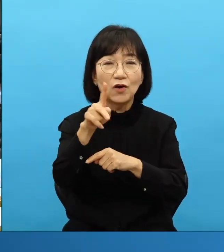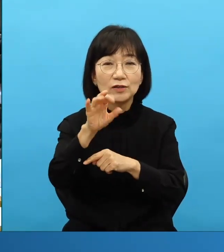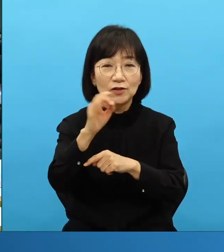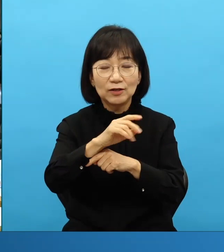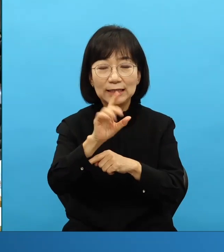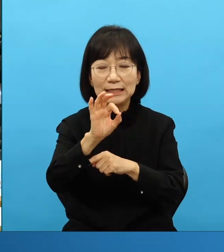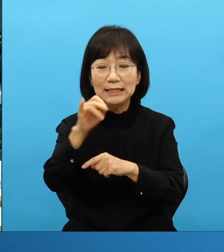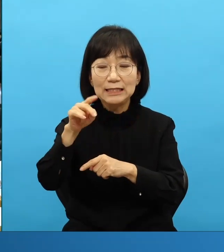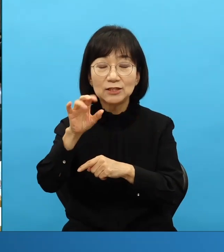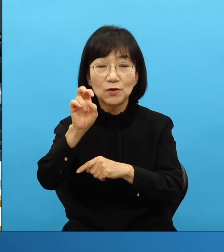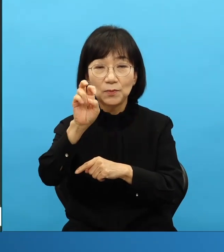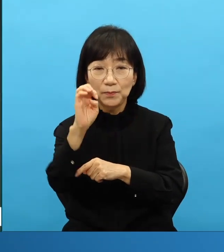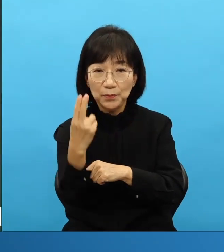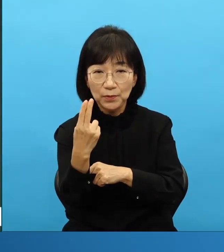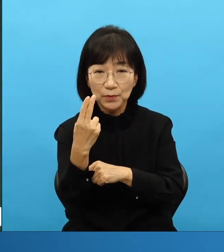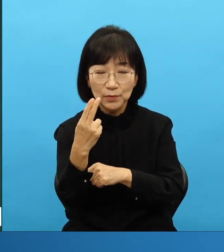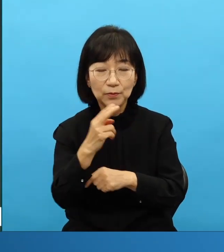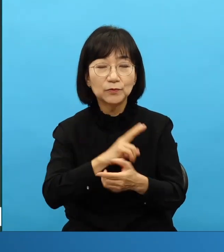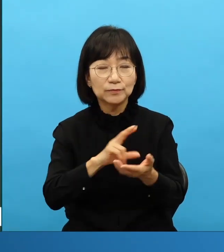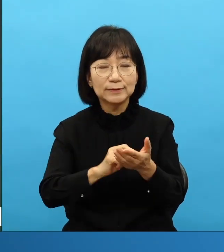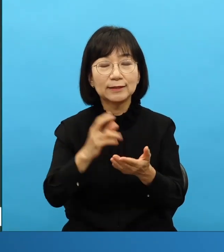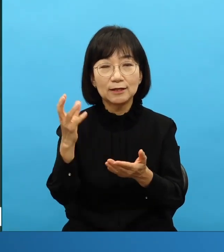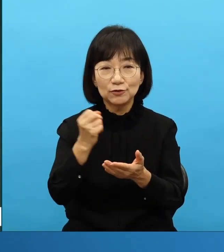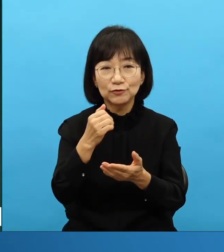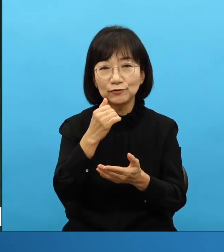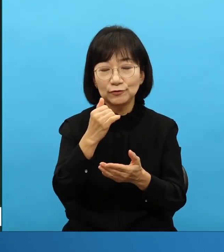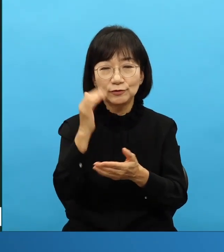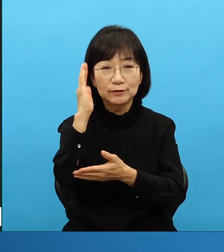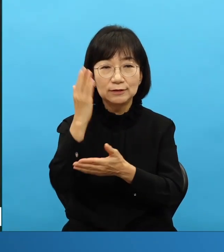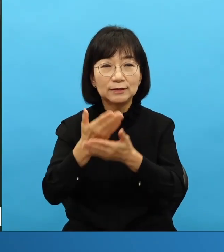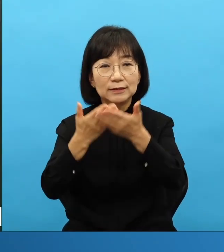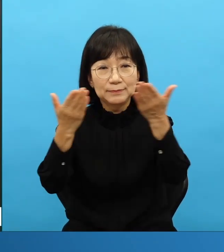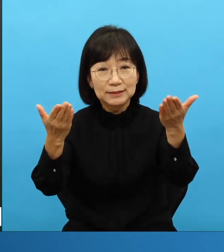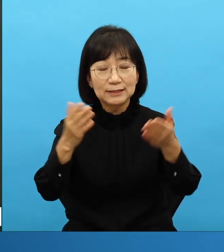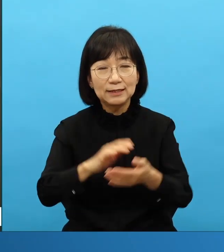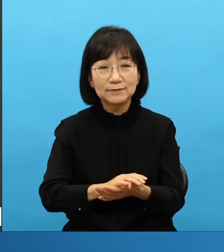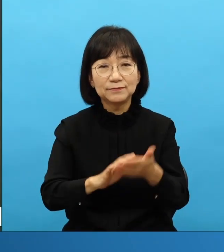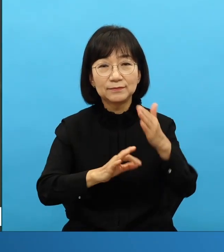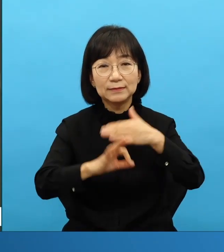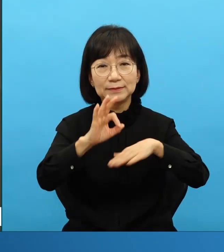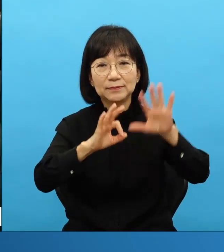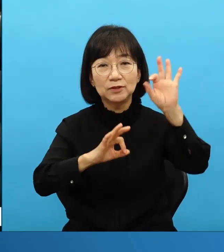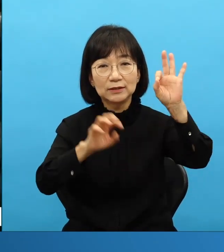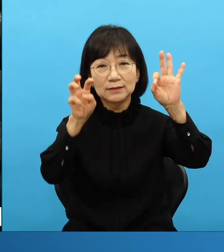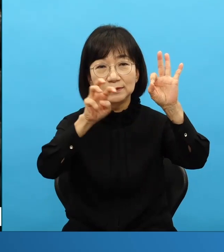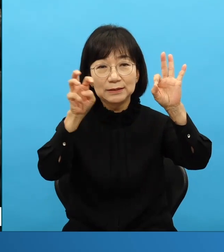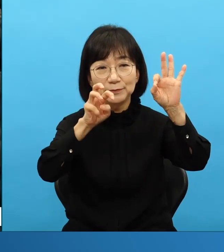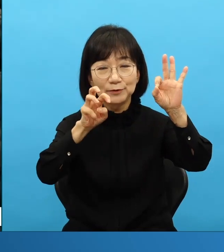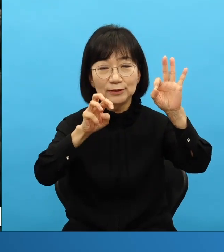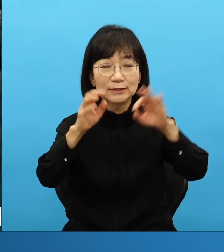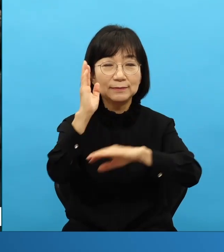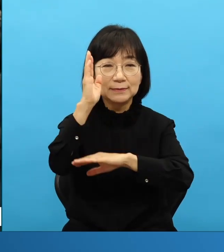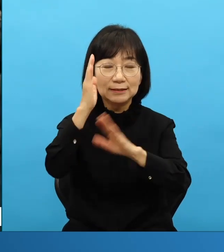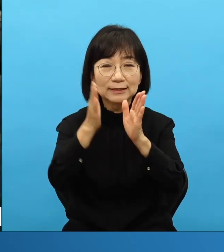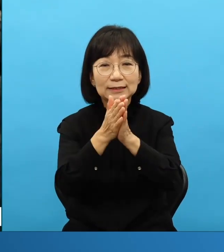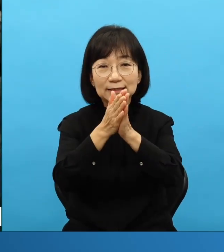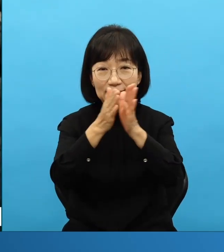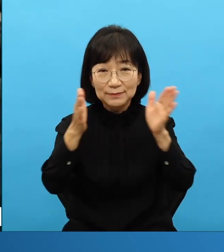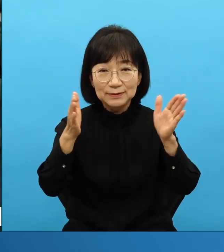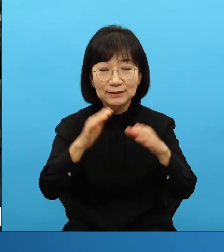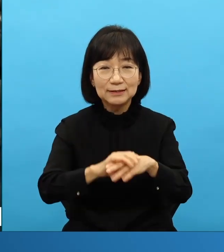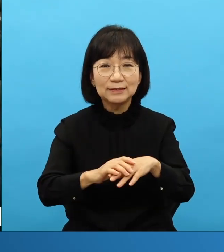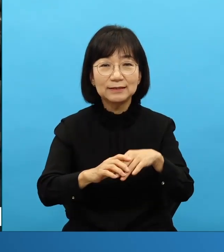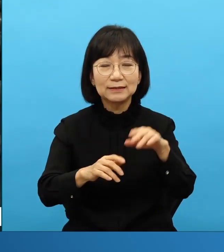RUTC에서 열립니다. 유광수 목사의 메시지는 오전 10시 반에 시작합니다. 오는 22일 오후